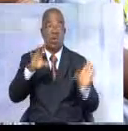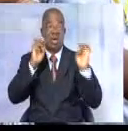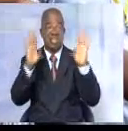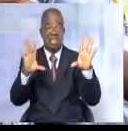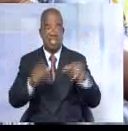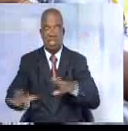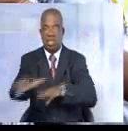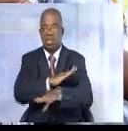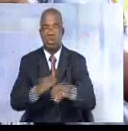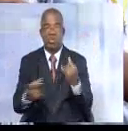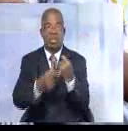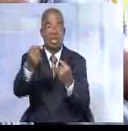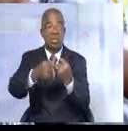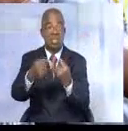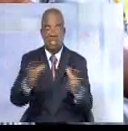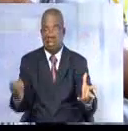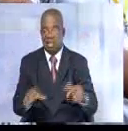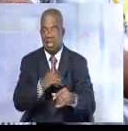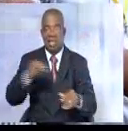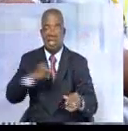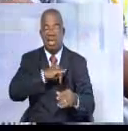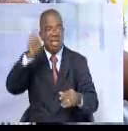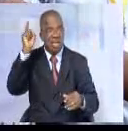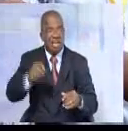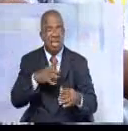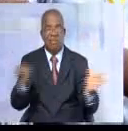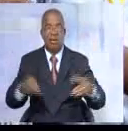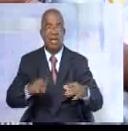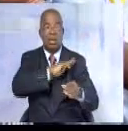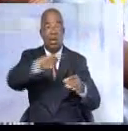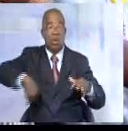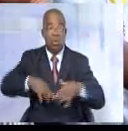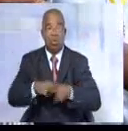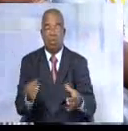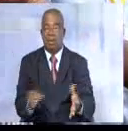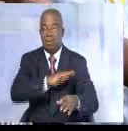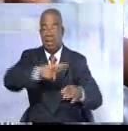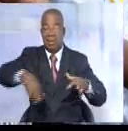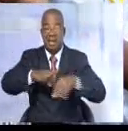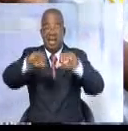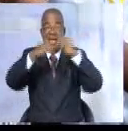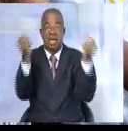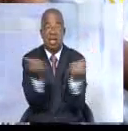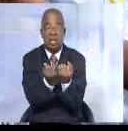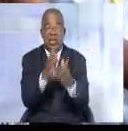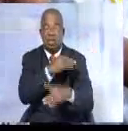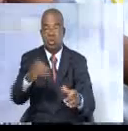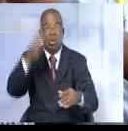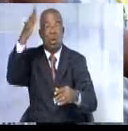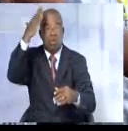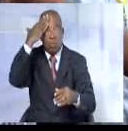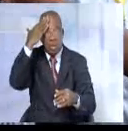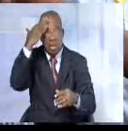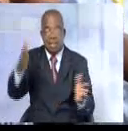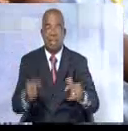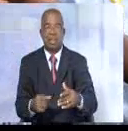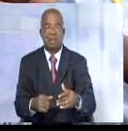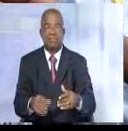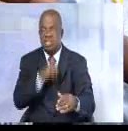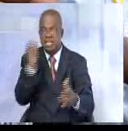avons pensé qu'il fallait renforcer les capacités de nos membres afin qu'ils puissent voir la question du VIH non pas comme des projets, mais comme des